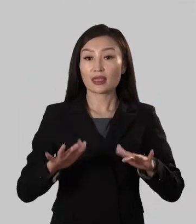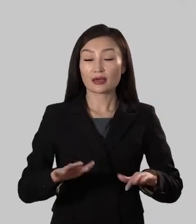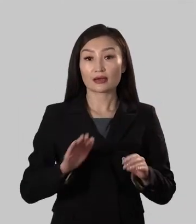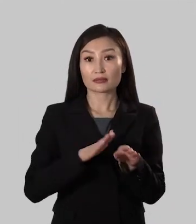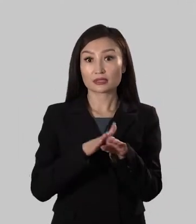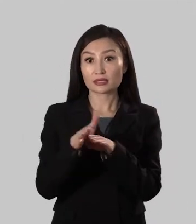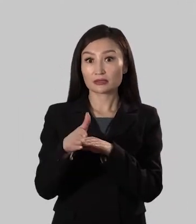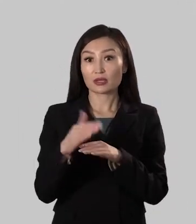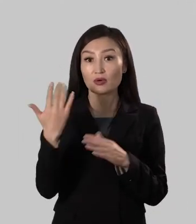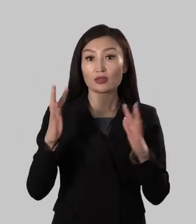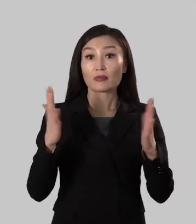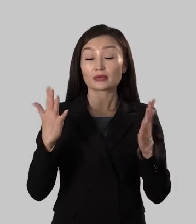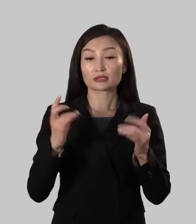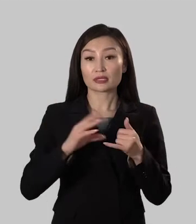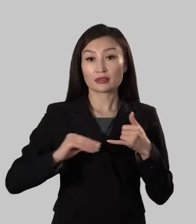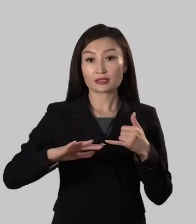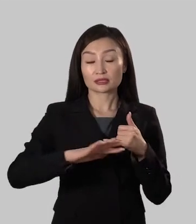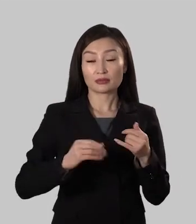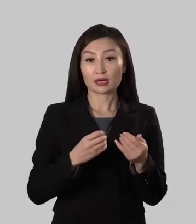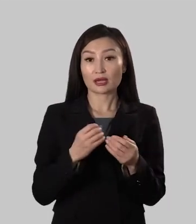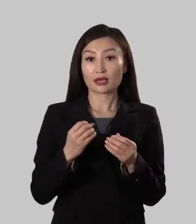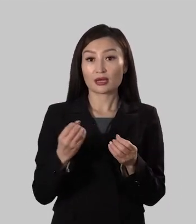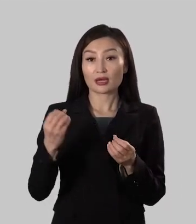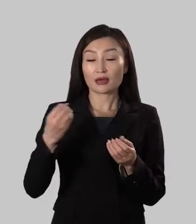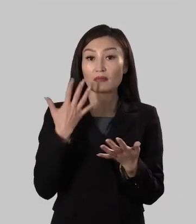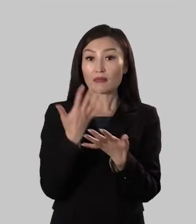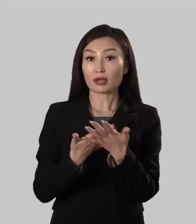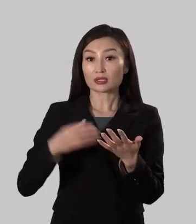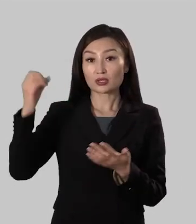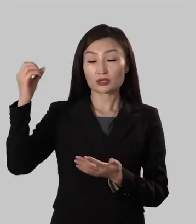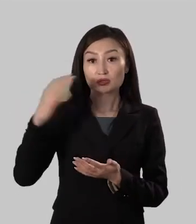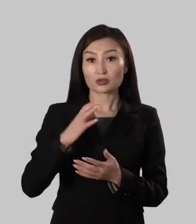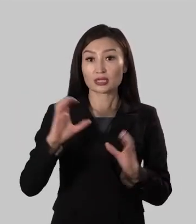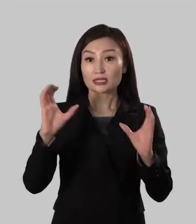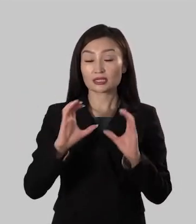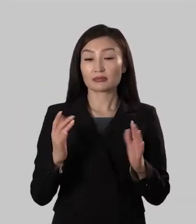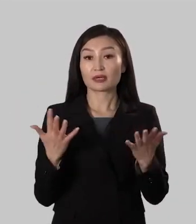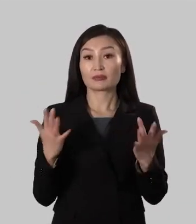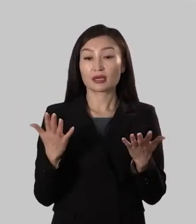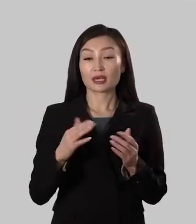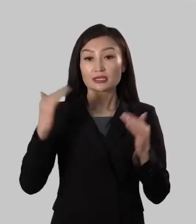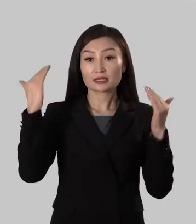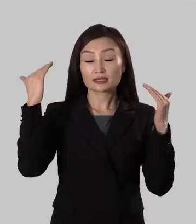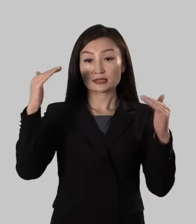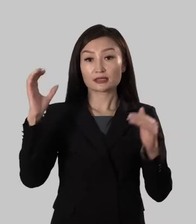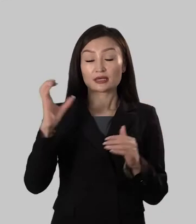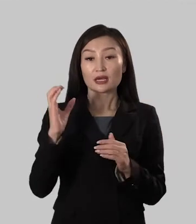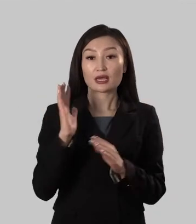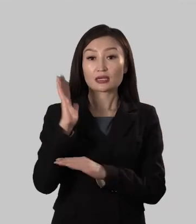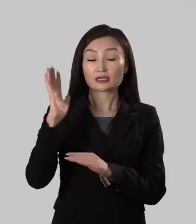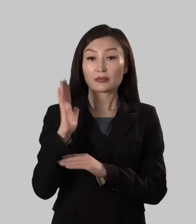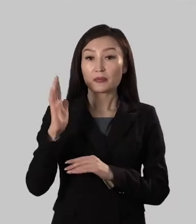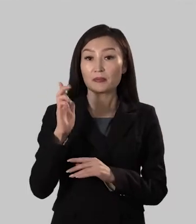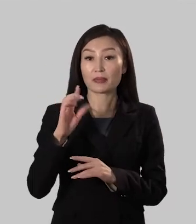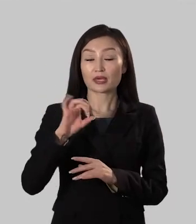Он ослепительно блестит на земле, отражая солнце. Серебром сверкают в синеве неба стволы берез.